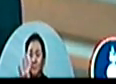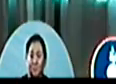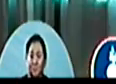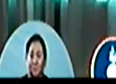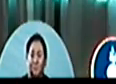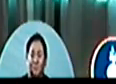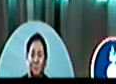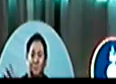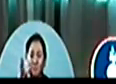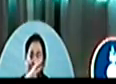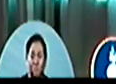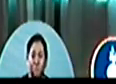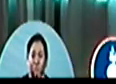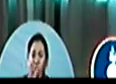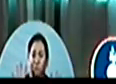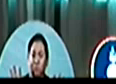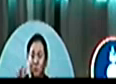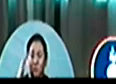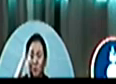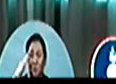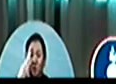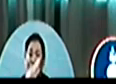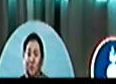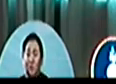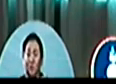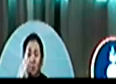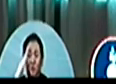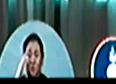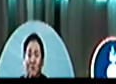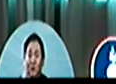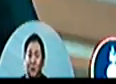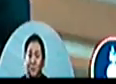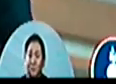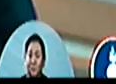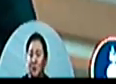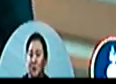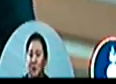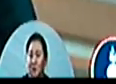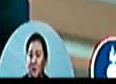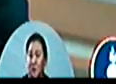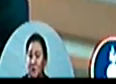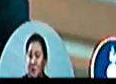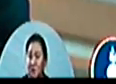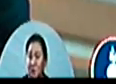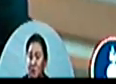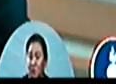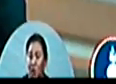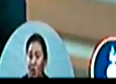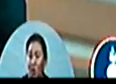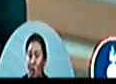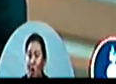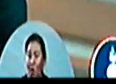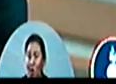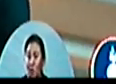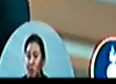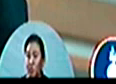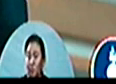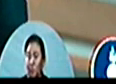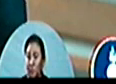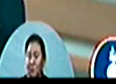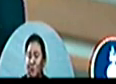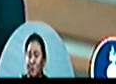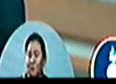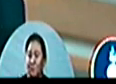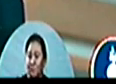тулдаг. Дотоодын зэрэг гэхээр зэвсэгнийх нь үзүүрд Монгол улсын жир иргэн зогсож байгаа хэрэг. Гэрчэд хохирчэд жир иргэнд үйлчлэх тахны албаг татан болоод